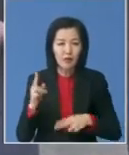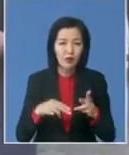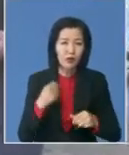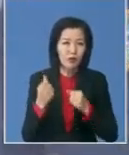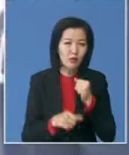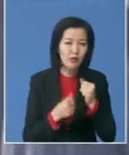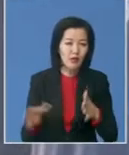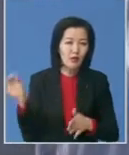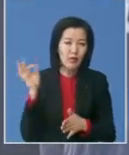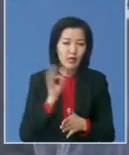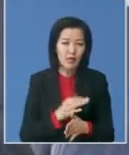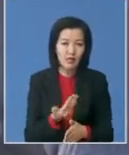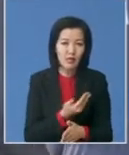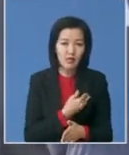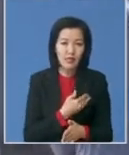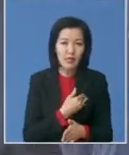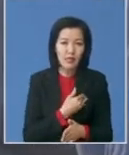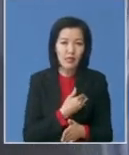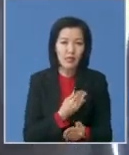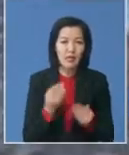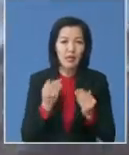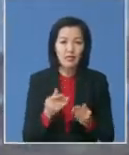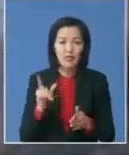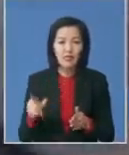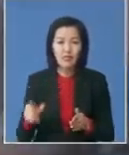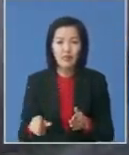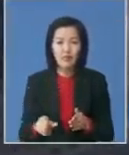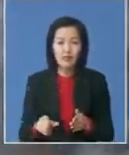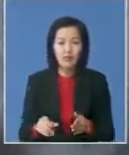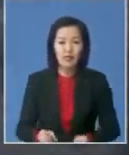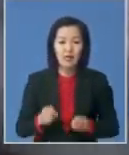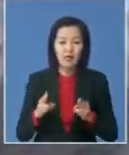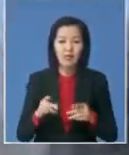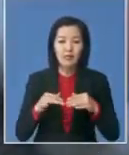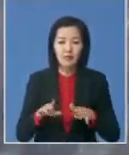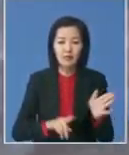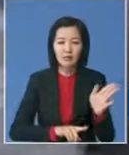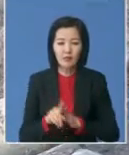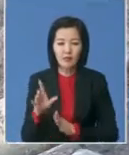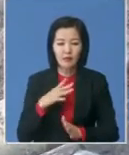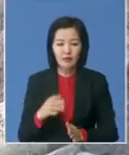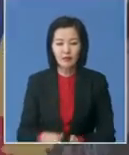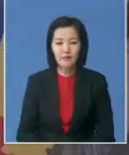ретінде пайдалану көзделген. Ойлары іске аспай қалған азаматтарға қатысты қылмыстық іс қозғалды.